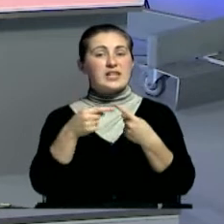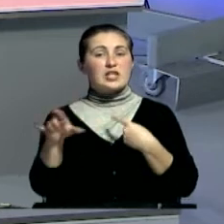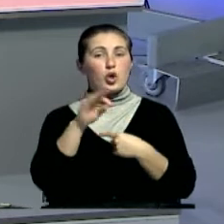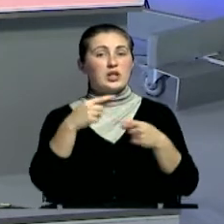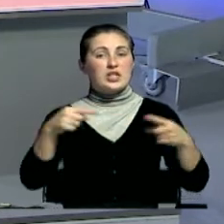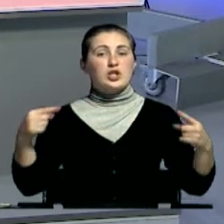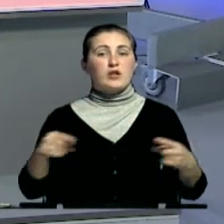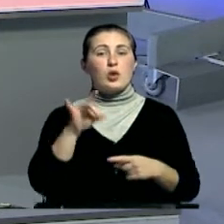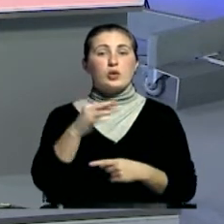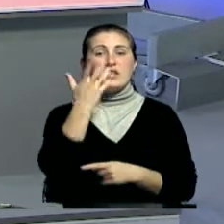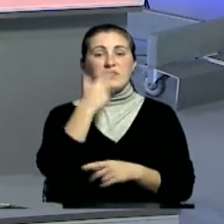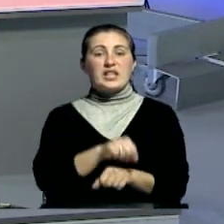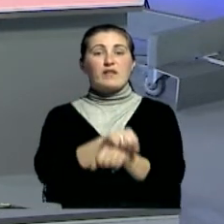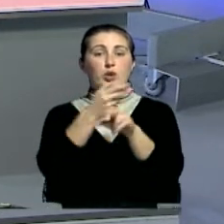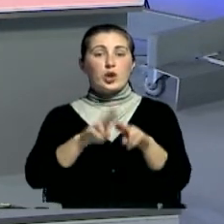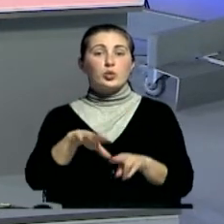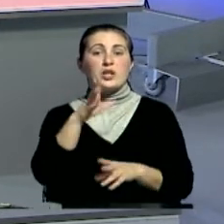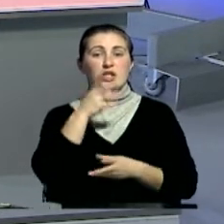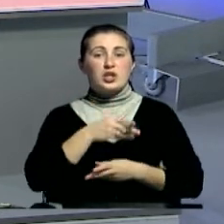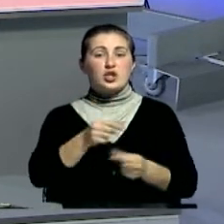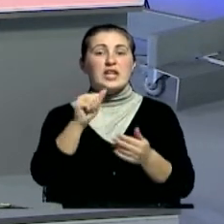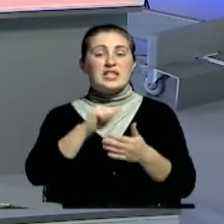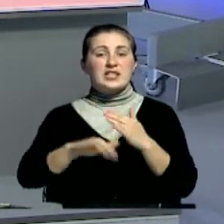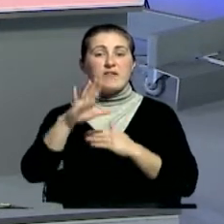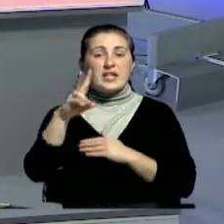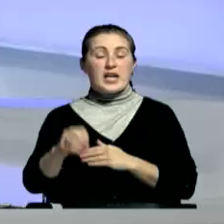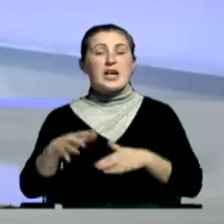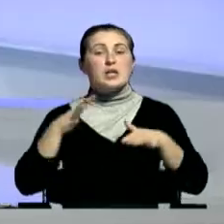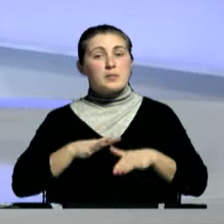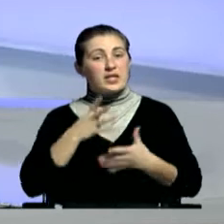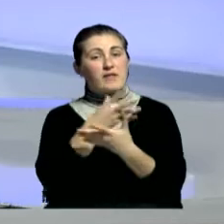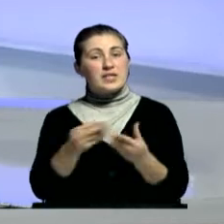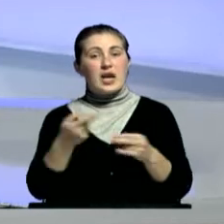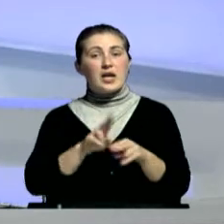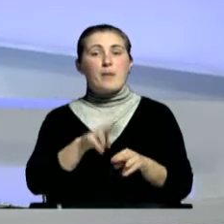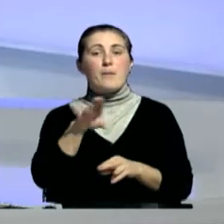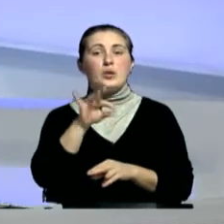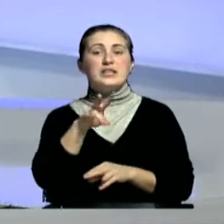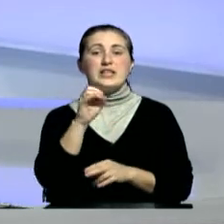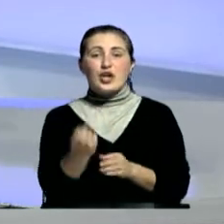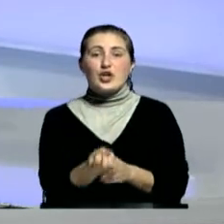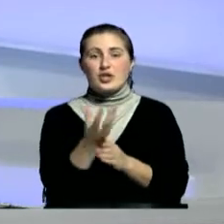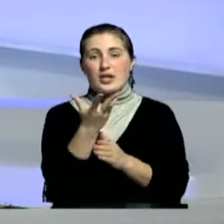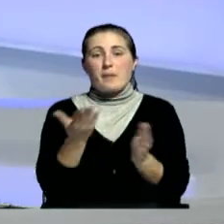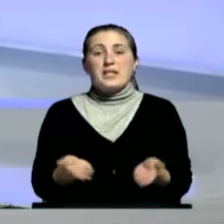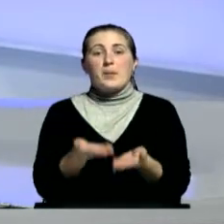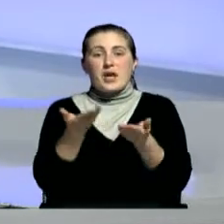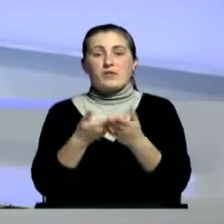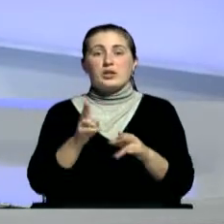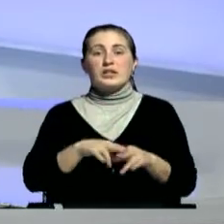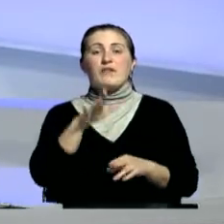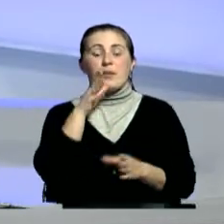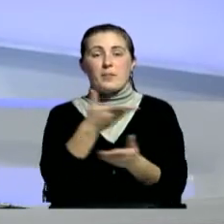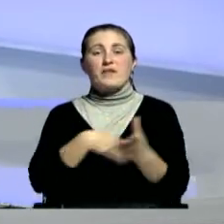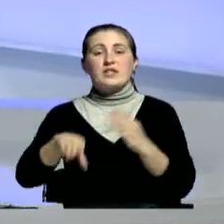различного рода цветных революций, которые насаждались извне, «Крымская весна», она как подснежник поднималась, и вот этого времени мы все